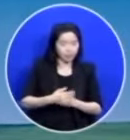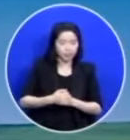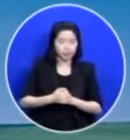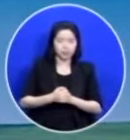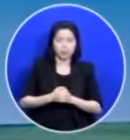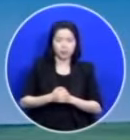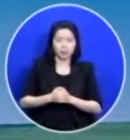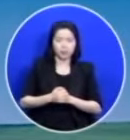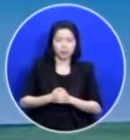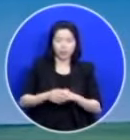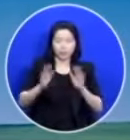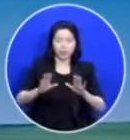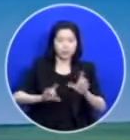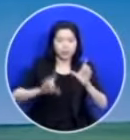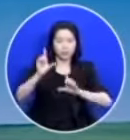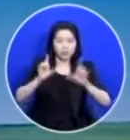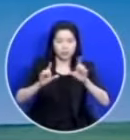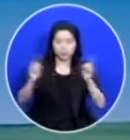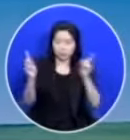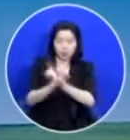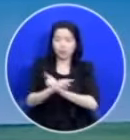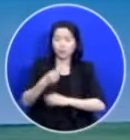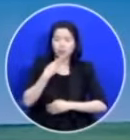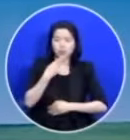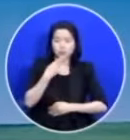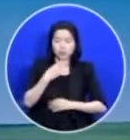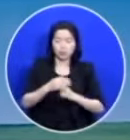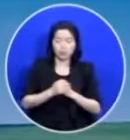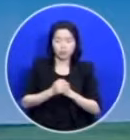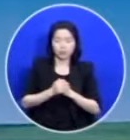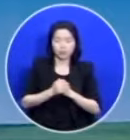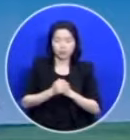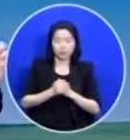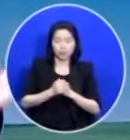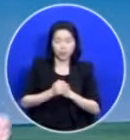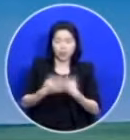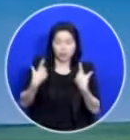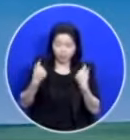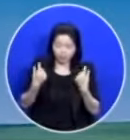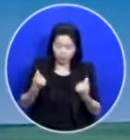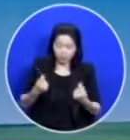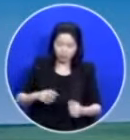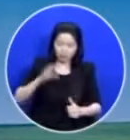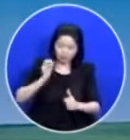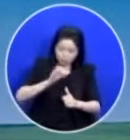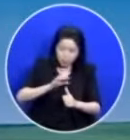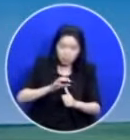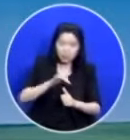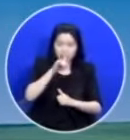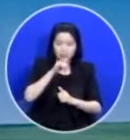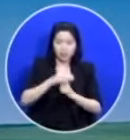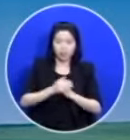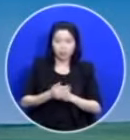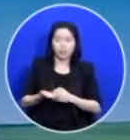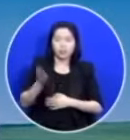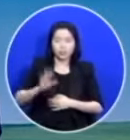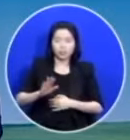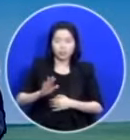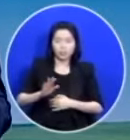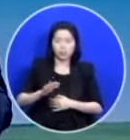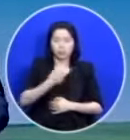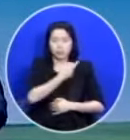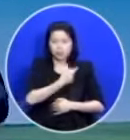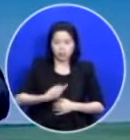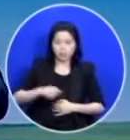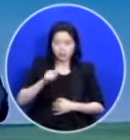사랑하느냐 현실은 바뀐 것이 없었습니다 여전히 핍박이 있었어요 그런데도 제자들은